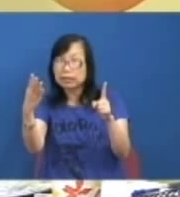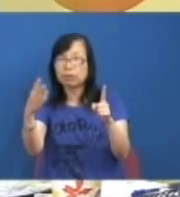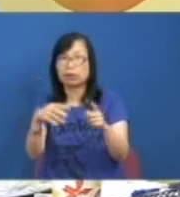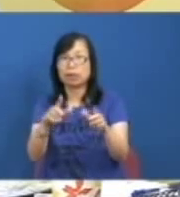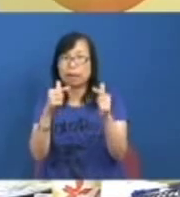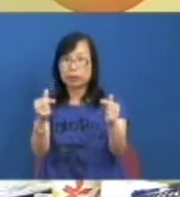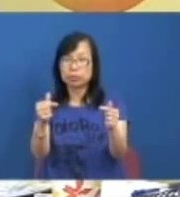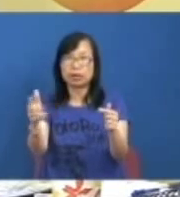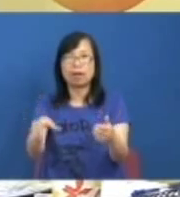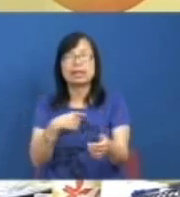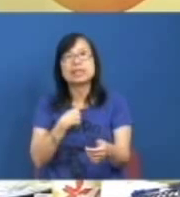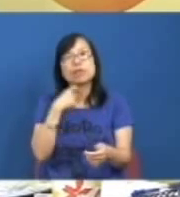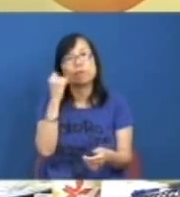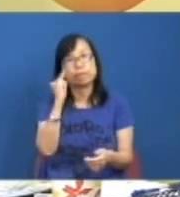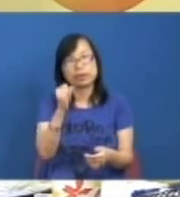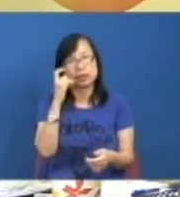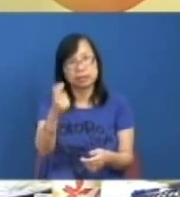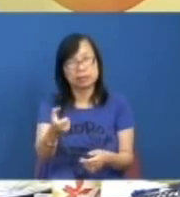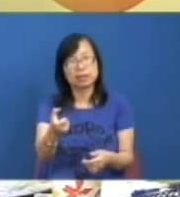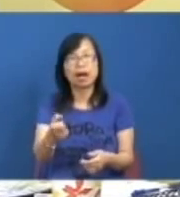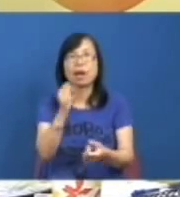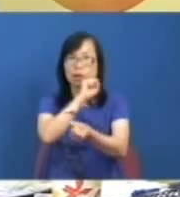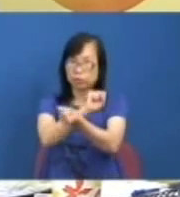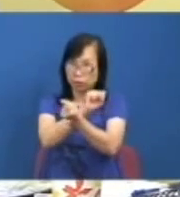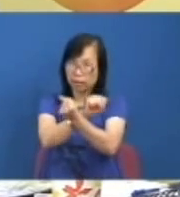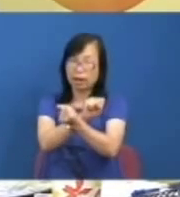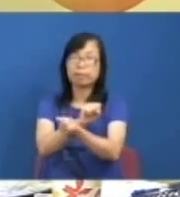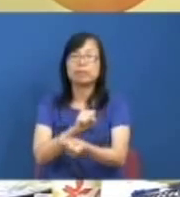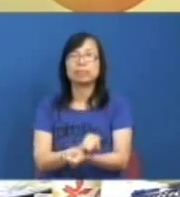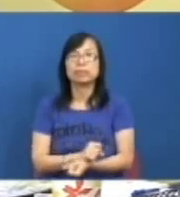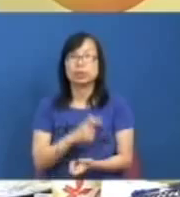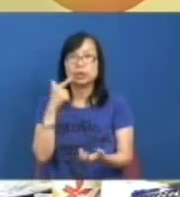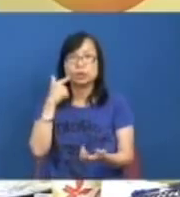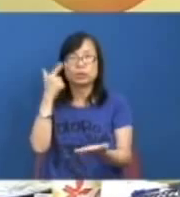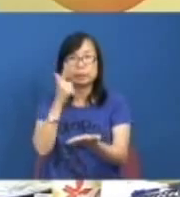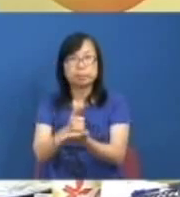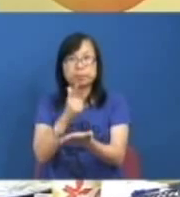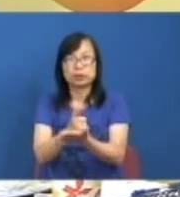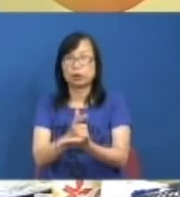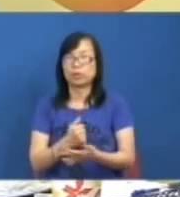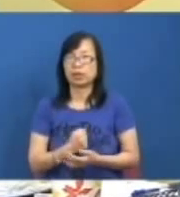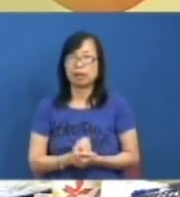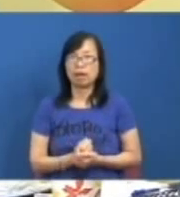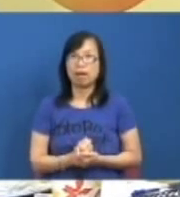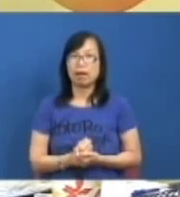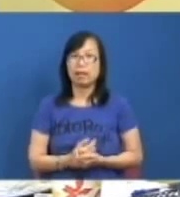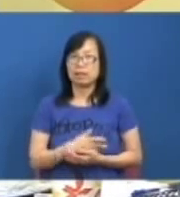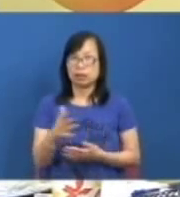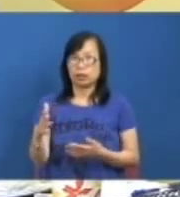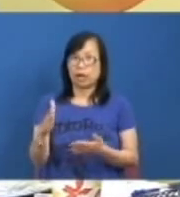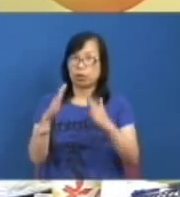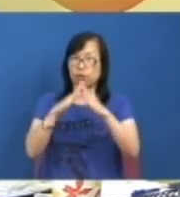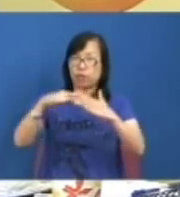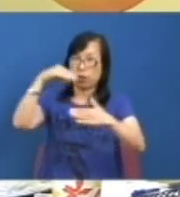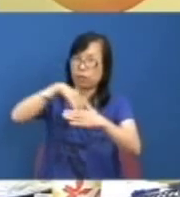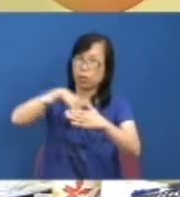會罰款啦，或者坐監啦，或者最嚴重咧就係有個封閉令，令你唔可以咧再住翻喺依間屋